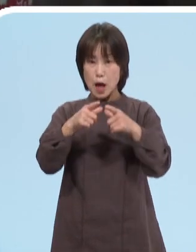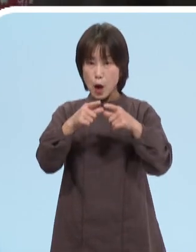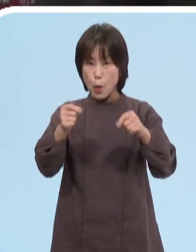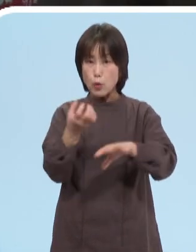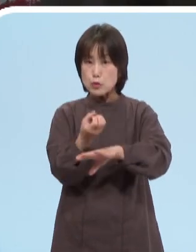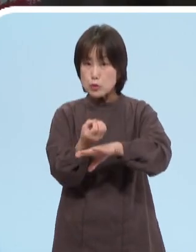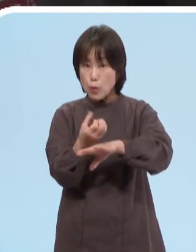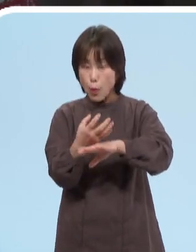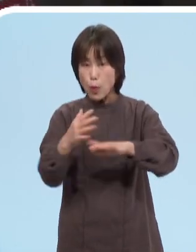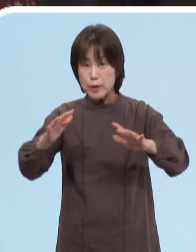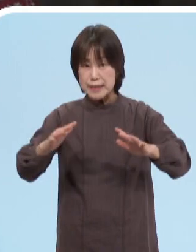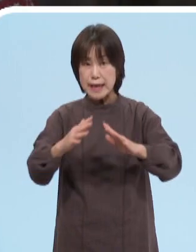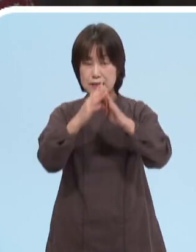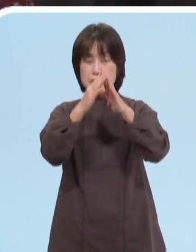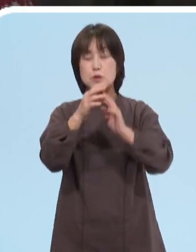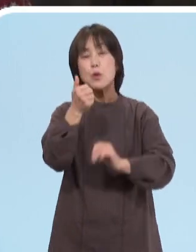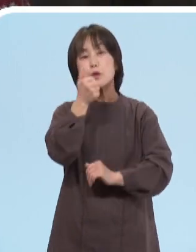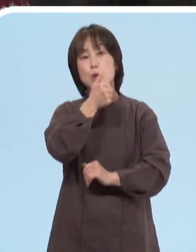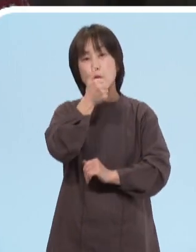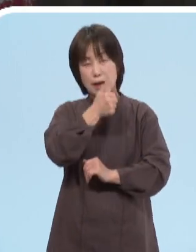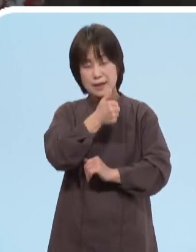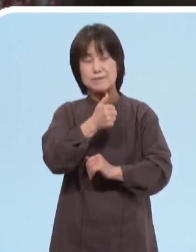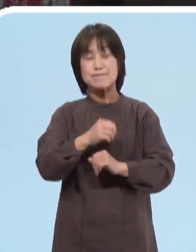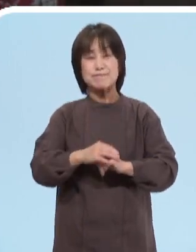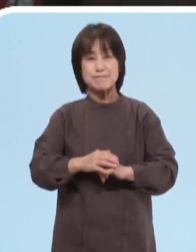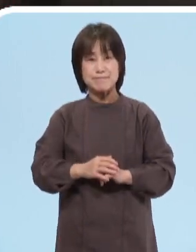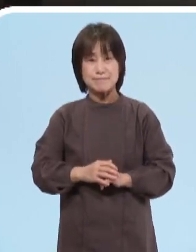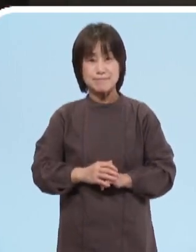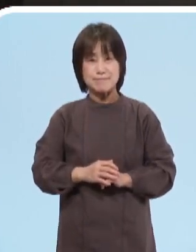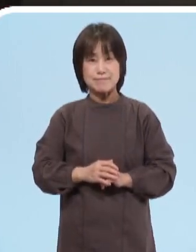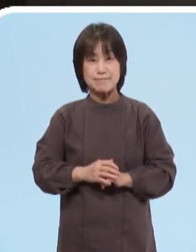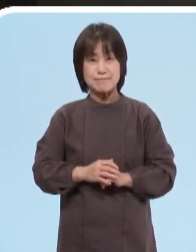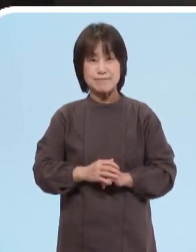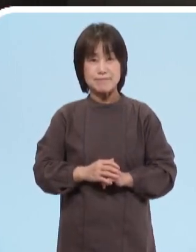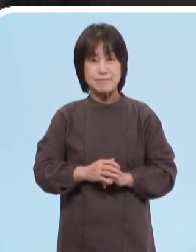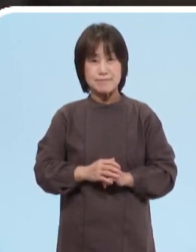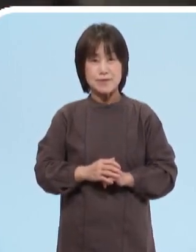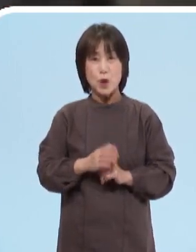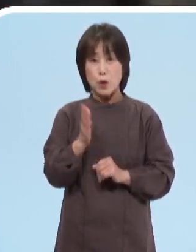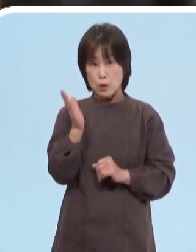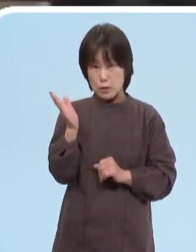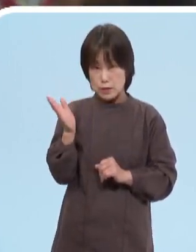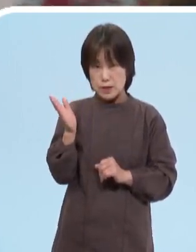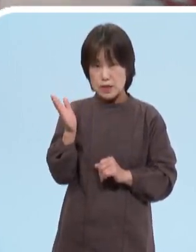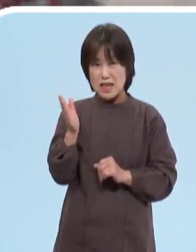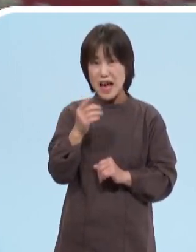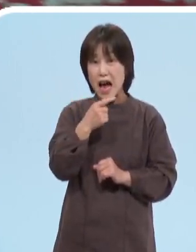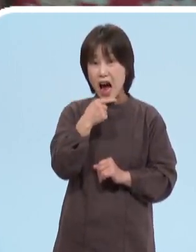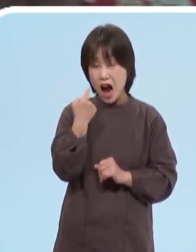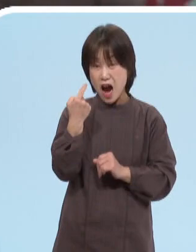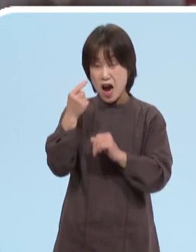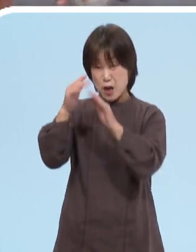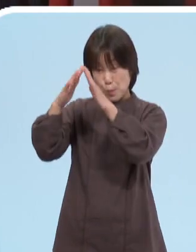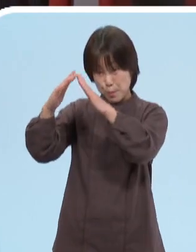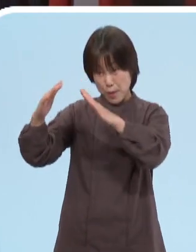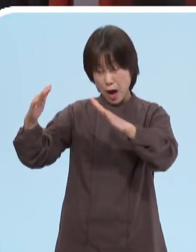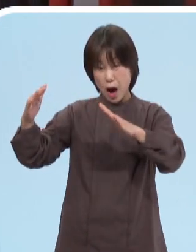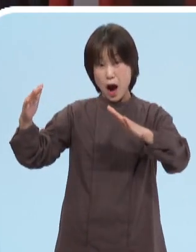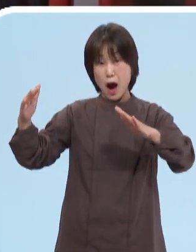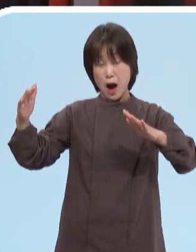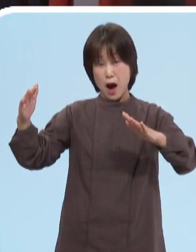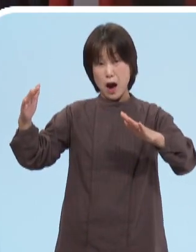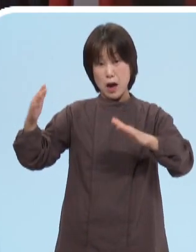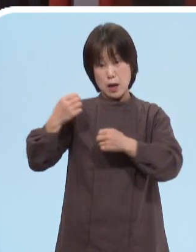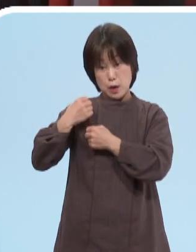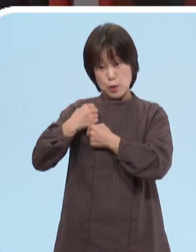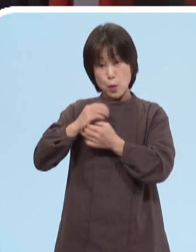宝建築をご紹介をしています。 この朱塗りの、 はい、 ね、この建物、